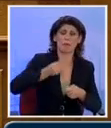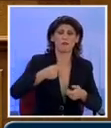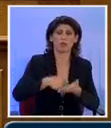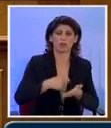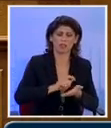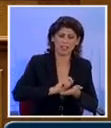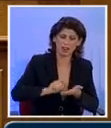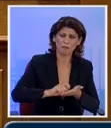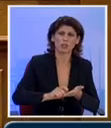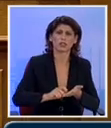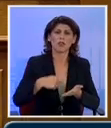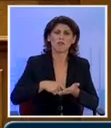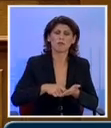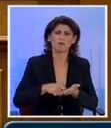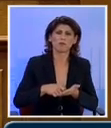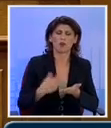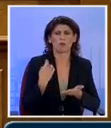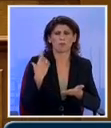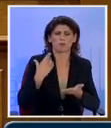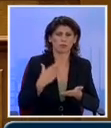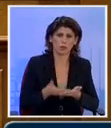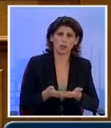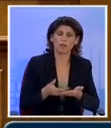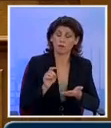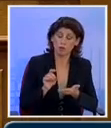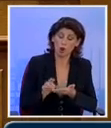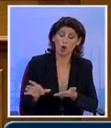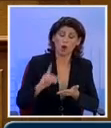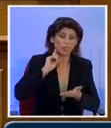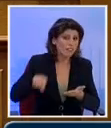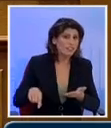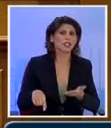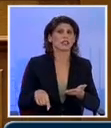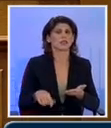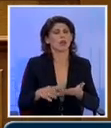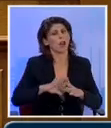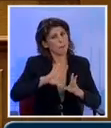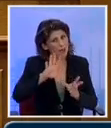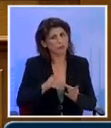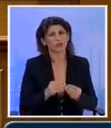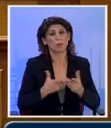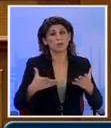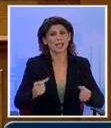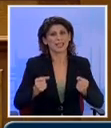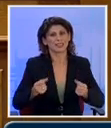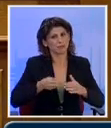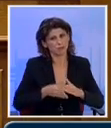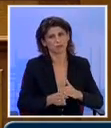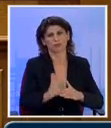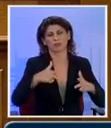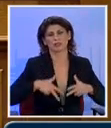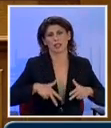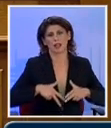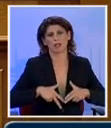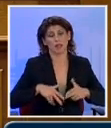γραφειοκρατίας, φοροδιαφυγής, με ταυτόχρονη αποκατάσταση των αδικιών. Έτσι βγαίνουν οι χώρες από τις μεγάλες κρίσεις,